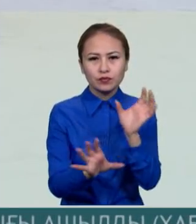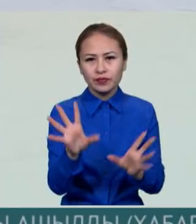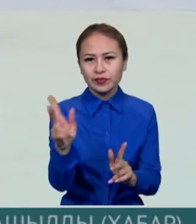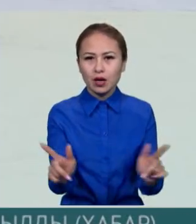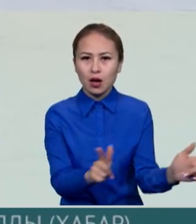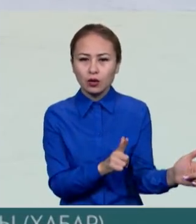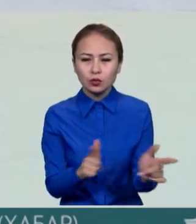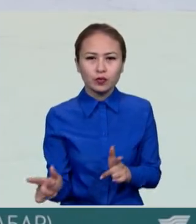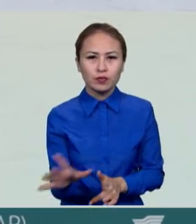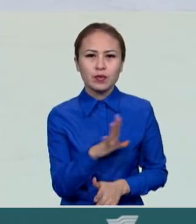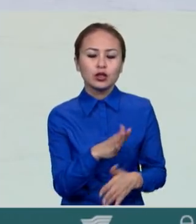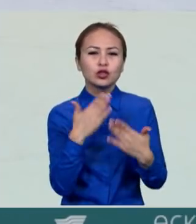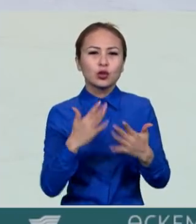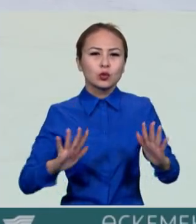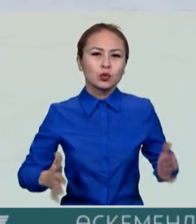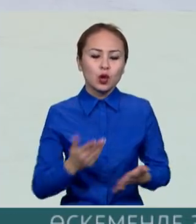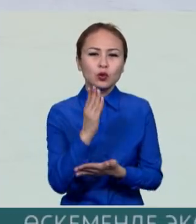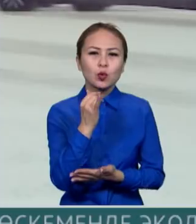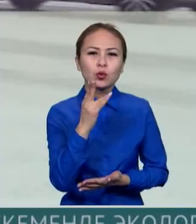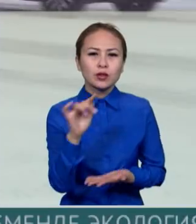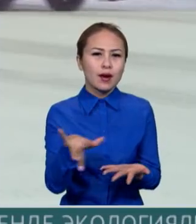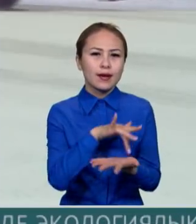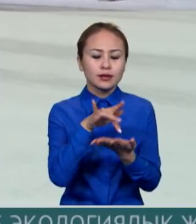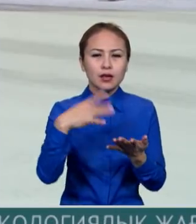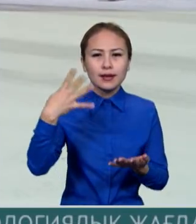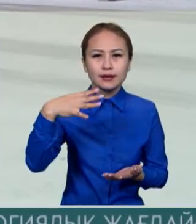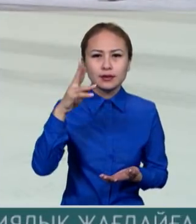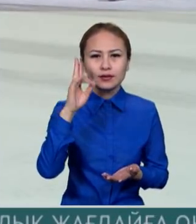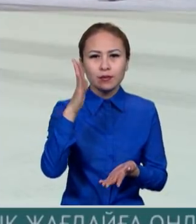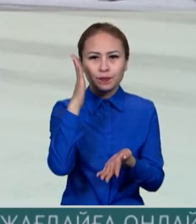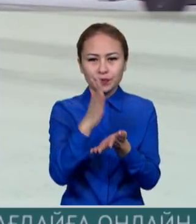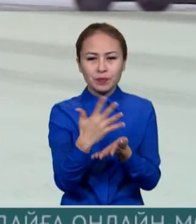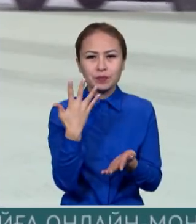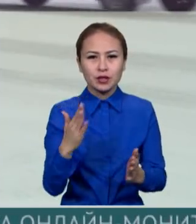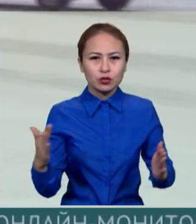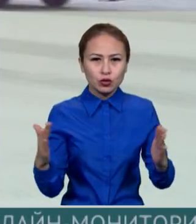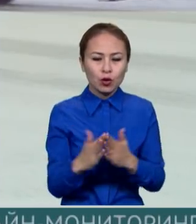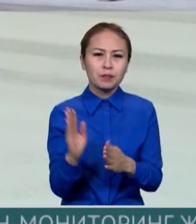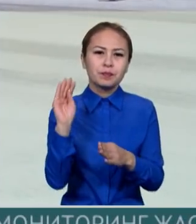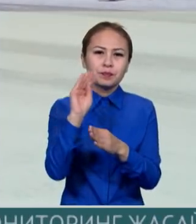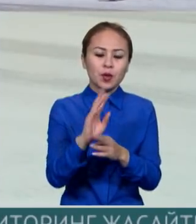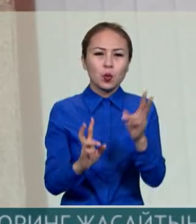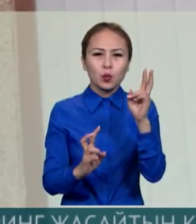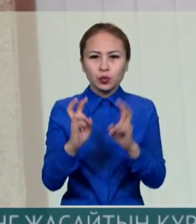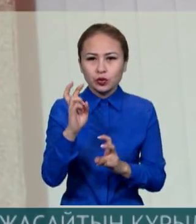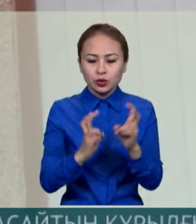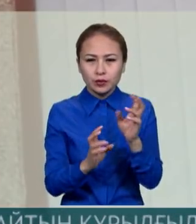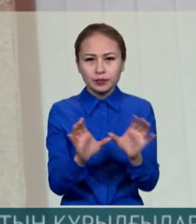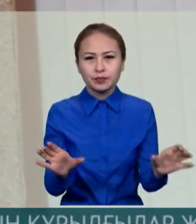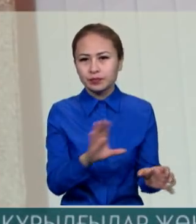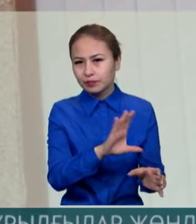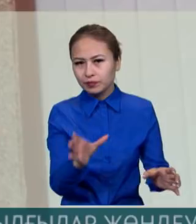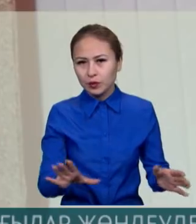болған. Аталған жылу қазандығы Щучинск қаласындағы 40 пәтері бар 5 тұрғын үймен қоса тағы бірнеше өндірістік нысандарға жылу